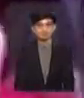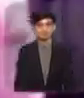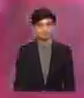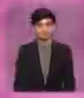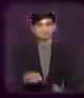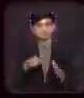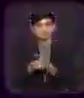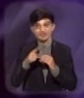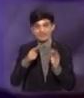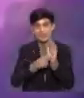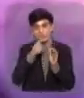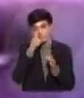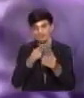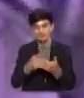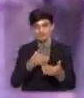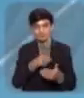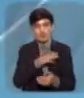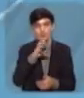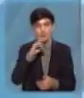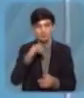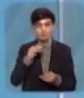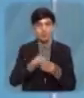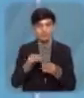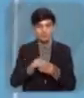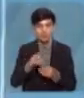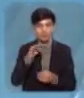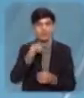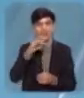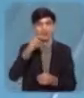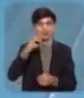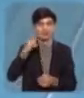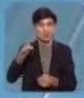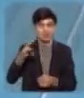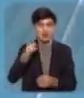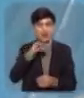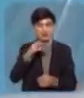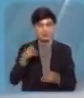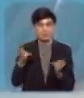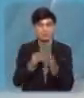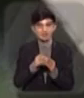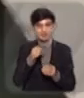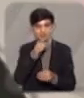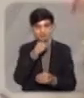Ал бұдан 7 ай бұрын Беріктің тағы да жолы болып, Ернар Айдармен бір сахнада ән айтуға мүмкіндігі туыпты.